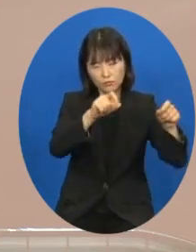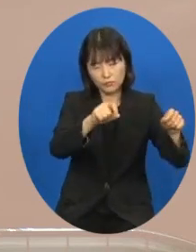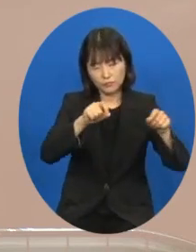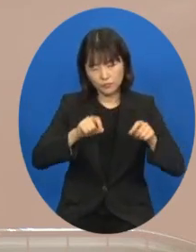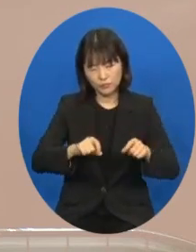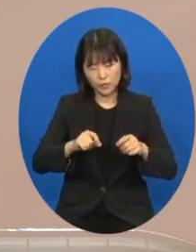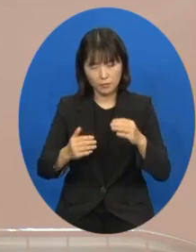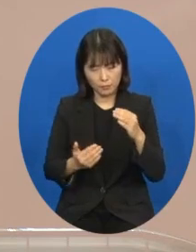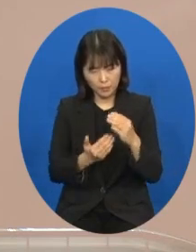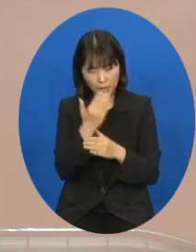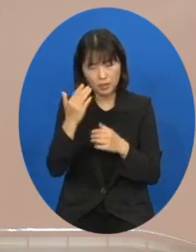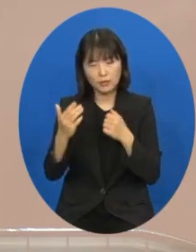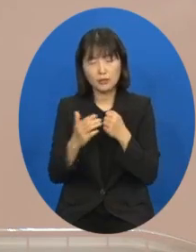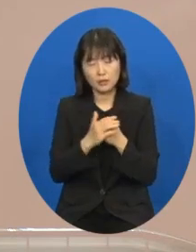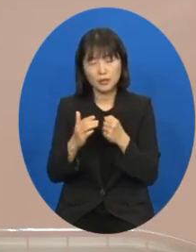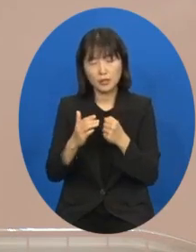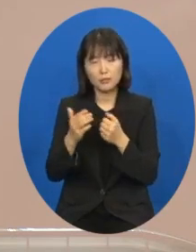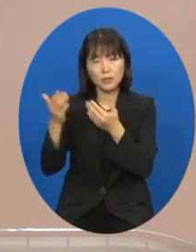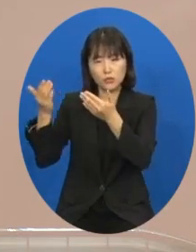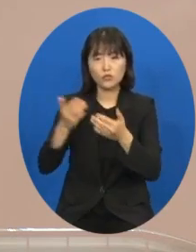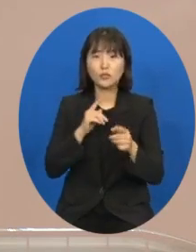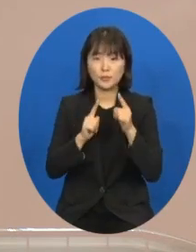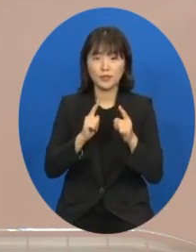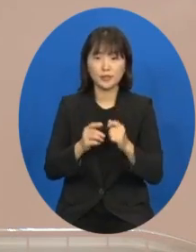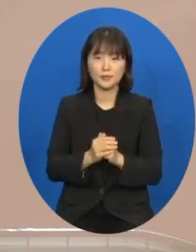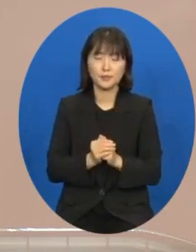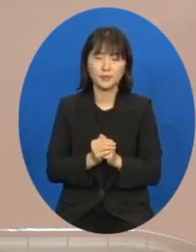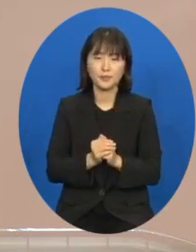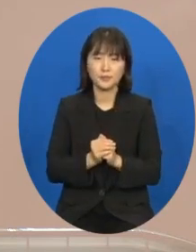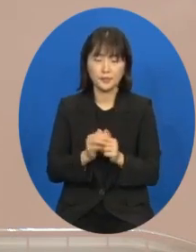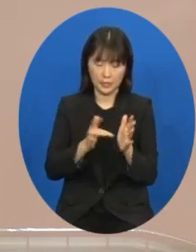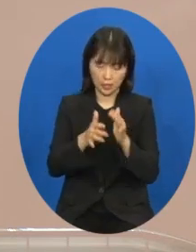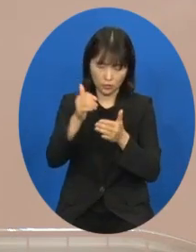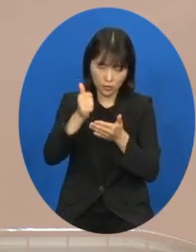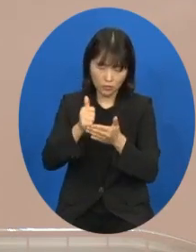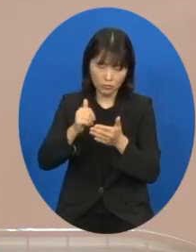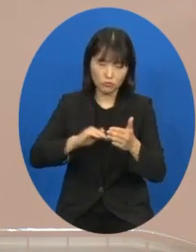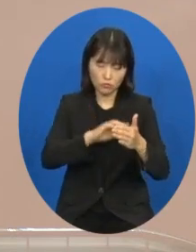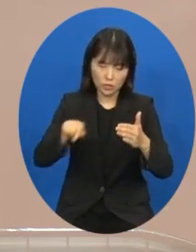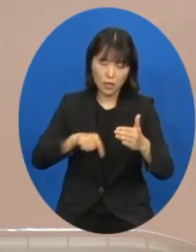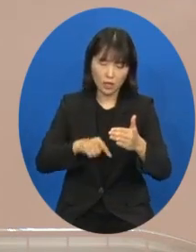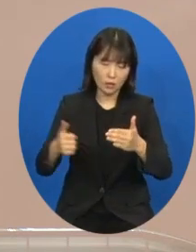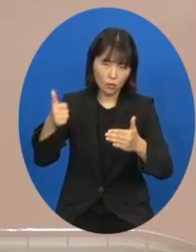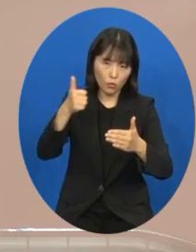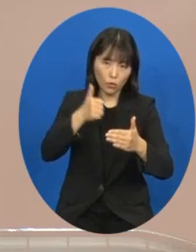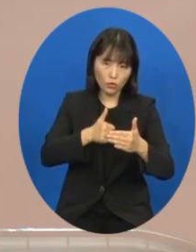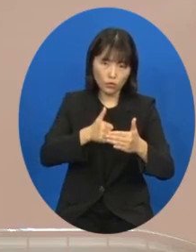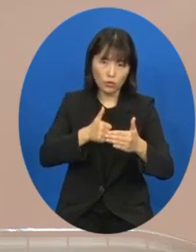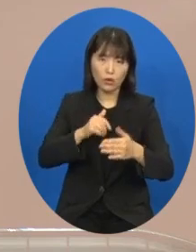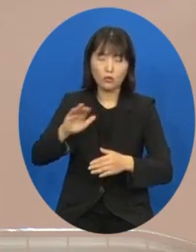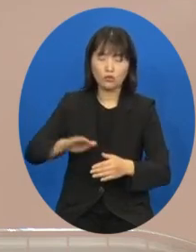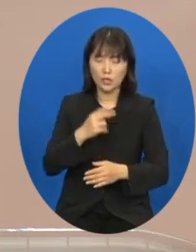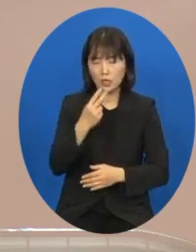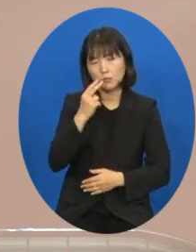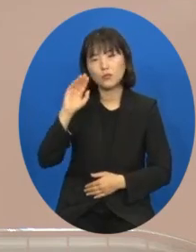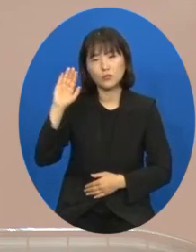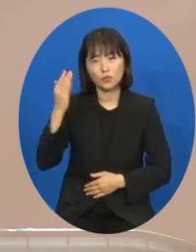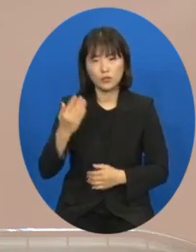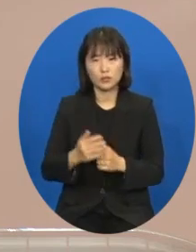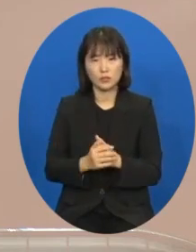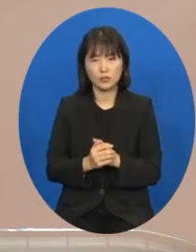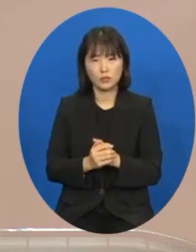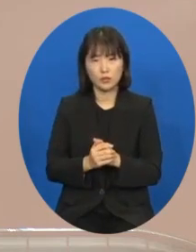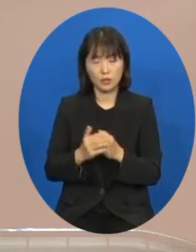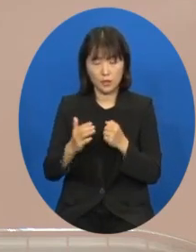일어나기 때문에 주신 거예요. 왜냐하면 예수님은 우리 안에 오셔서 우리 생명이 되셨잖아요.